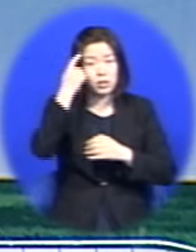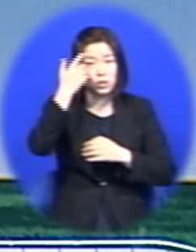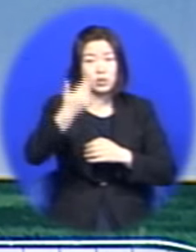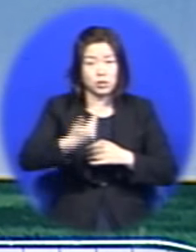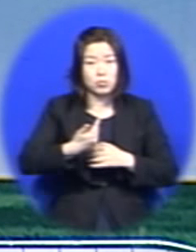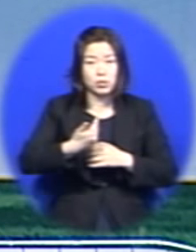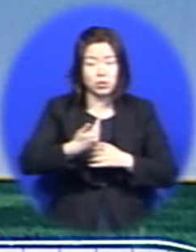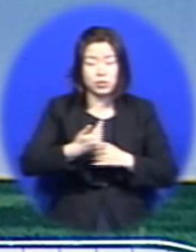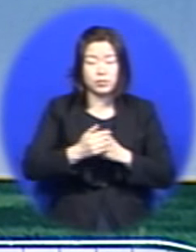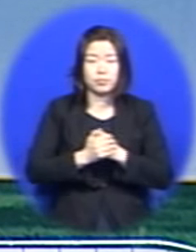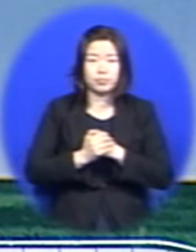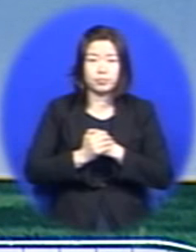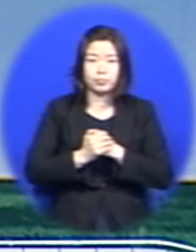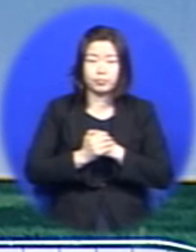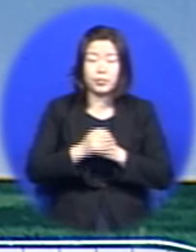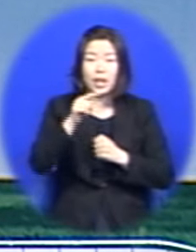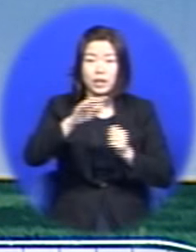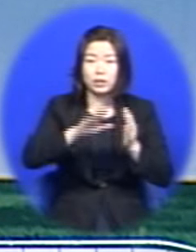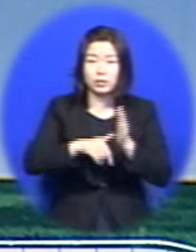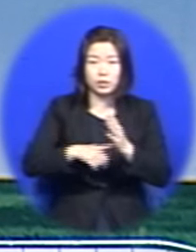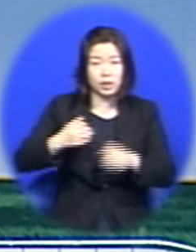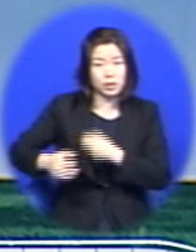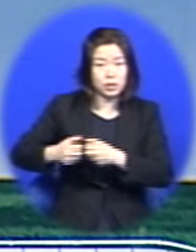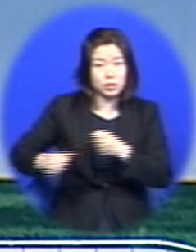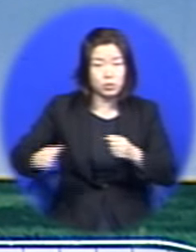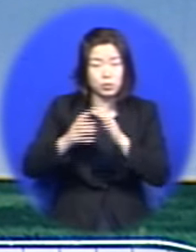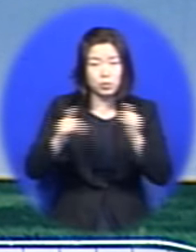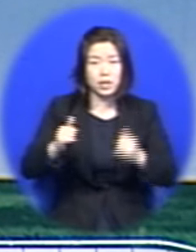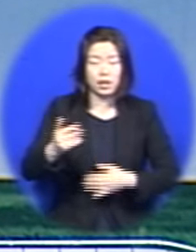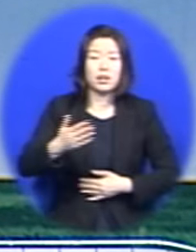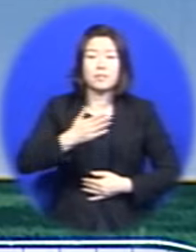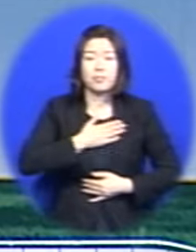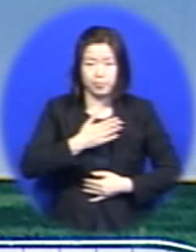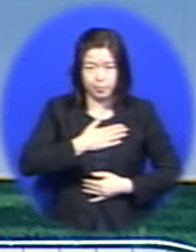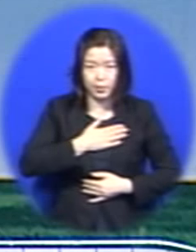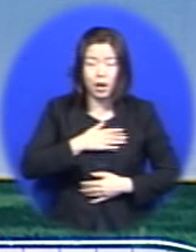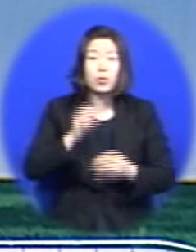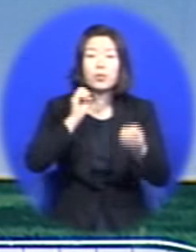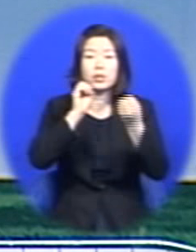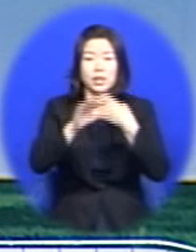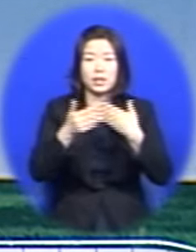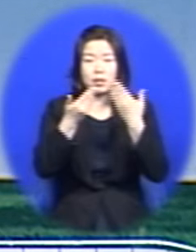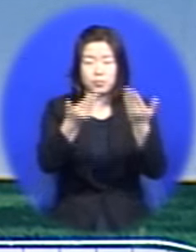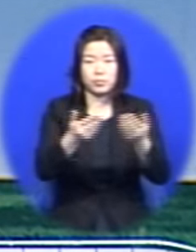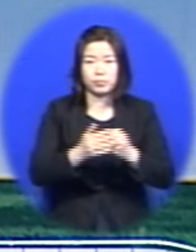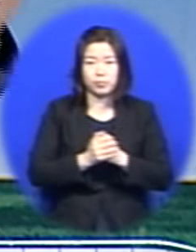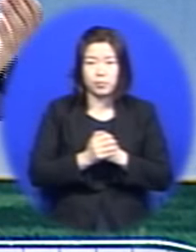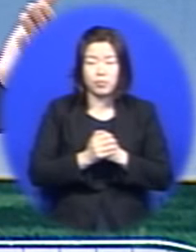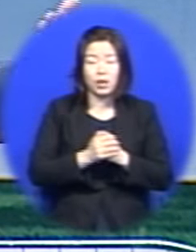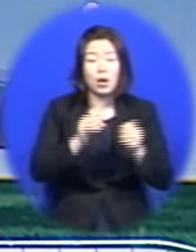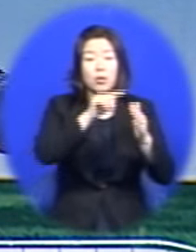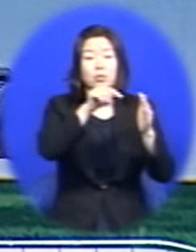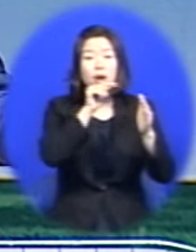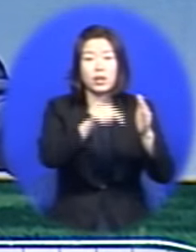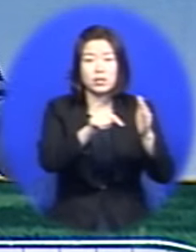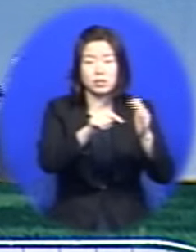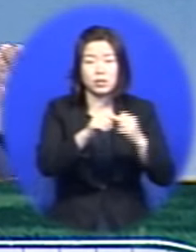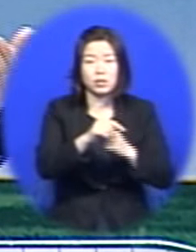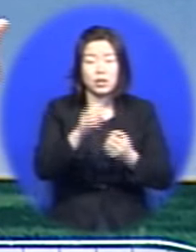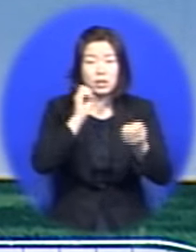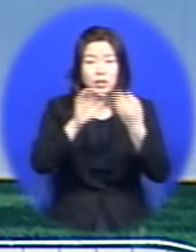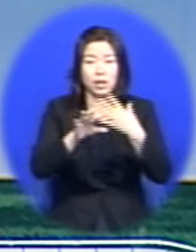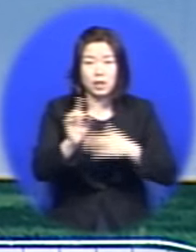질문이 왔습니다. 그때 이 수도자가 접니다 라고 대답했어요. 그랬더니 그 안에서